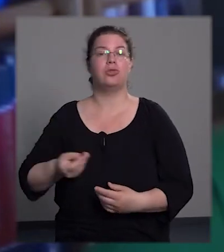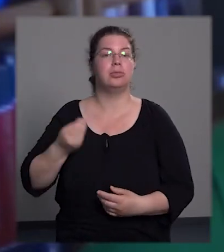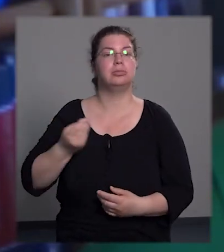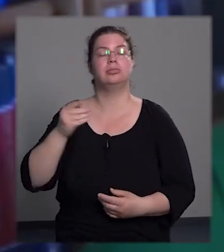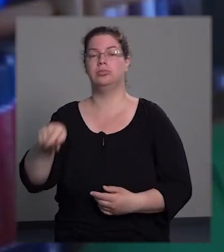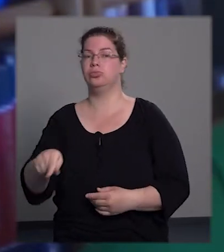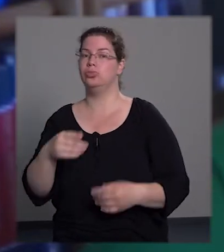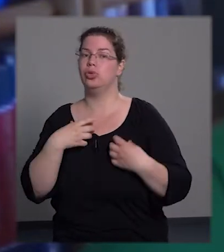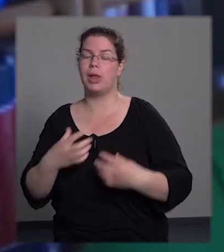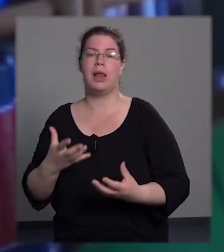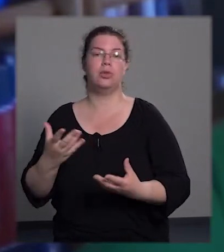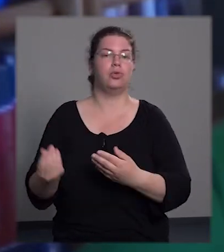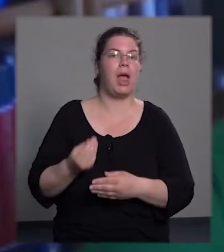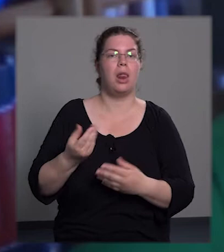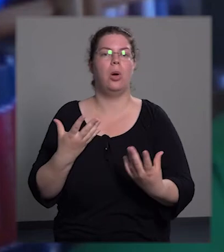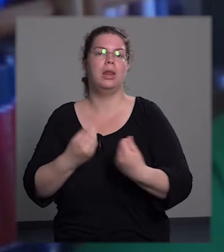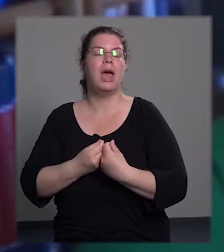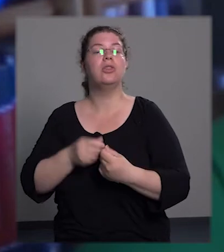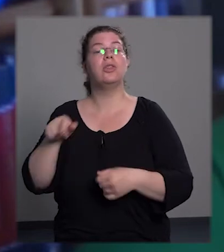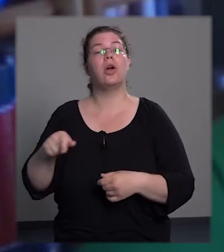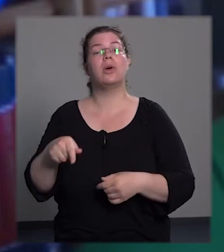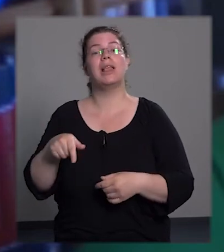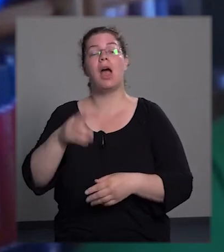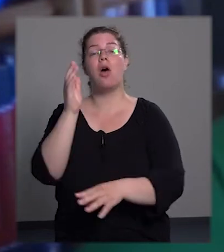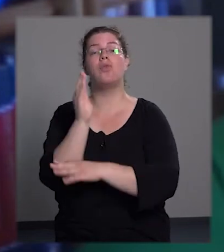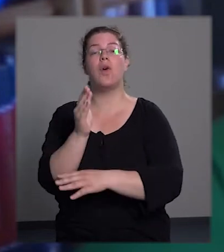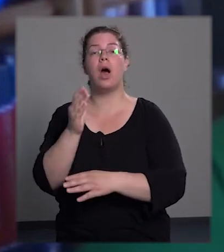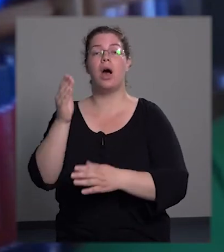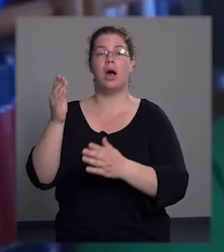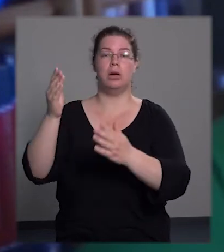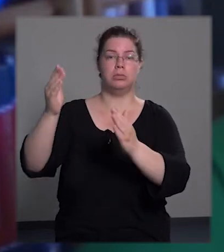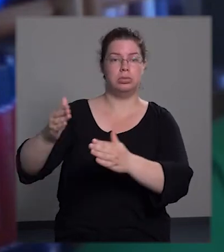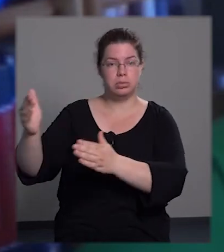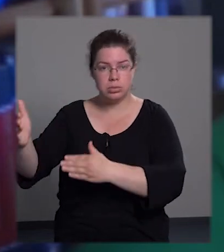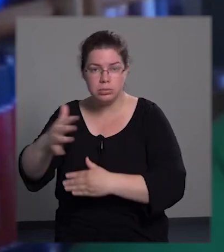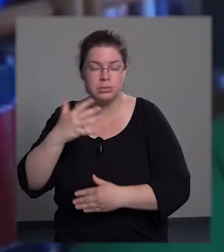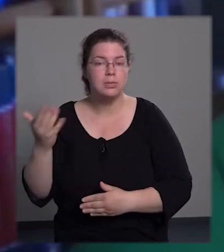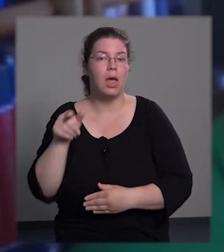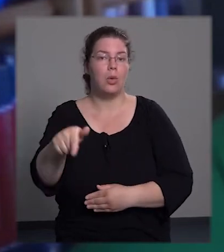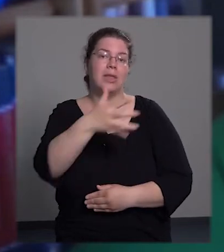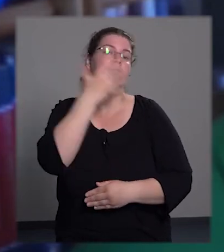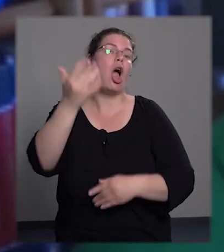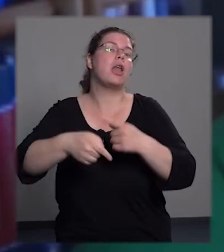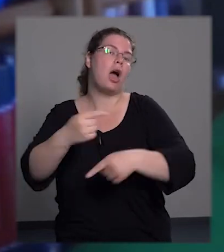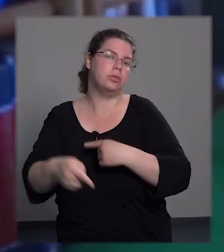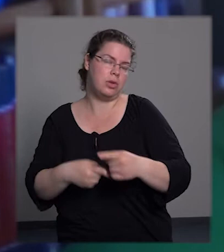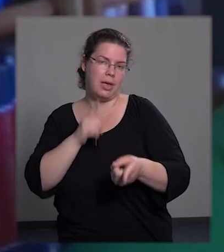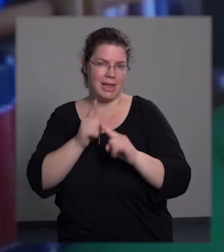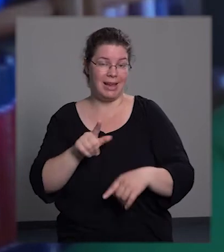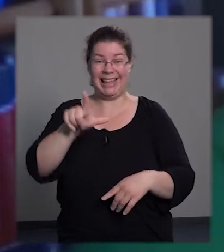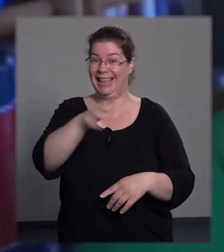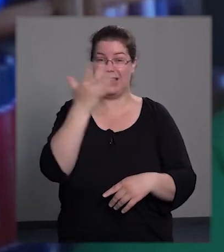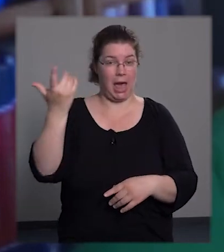előadásokkal, és akkor ebben a fahodályban nyaranta játszottak. De itt csak két nyárról beszélünk, 37